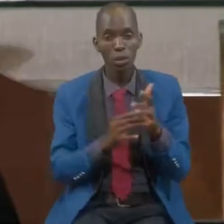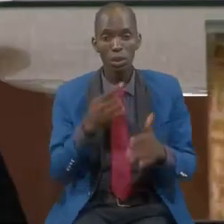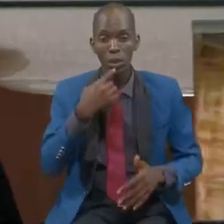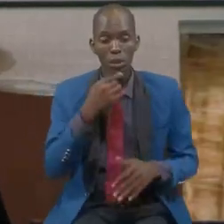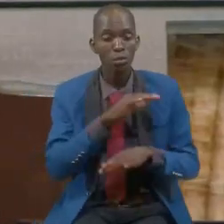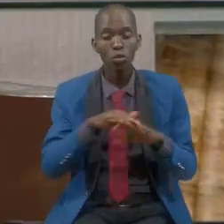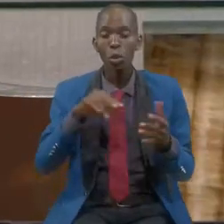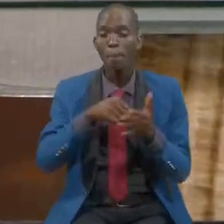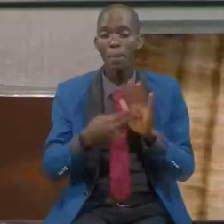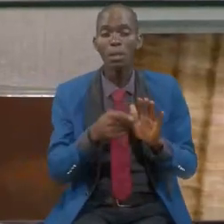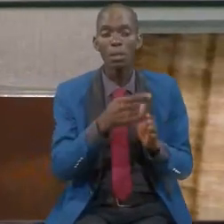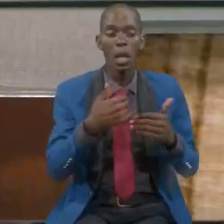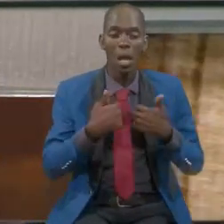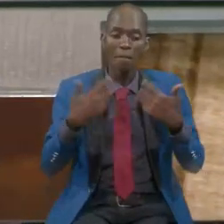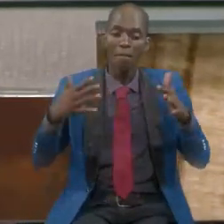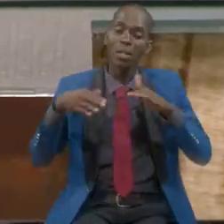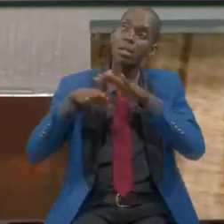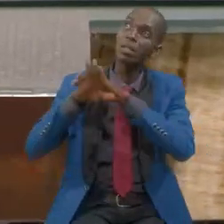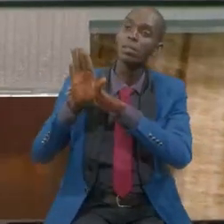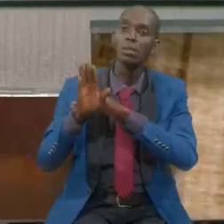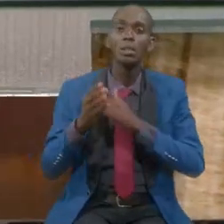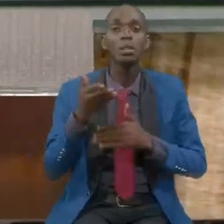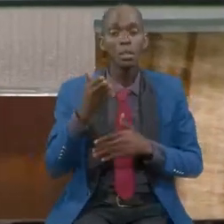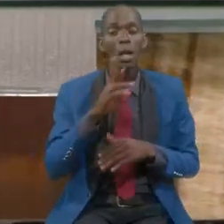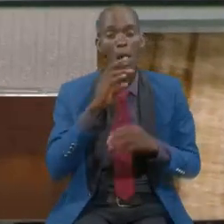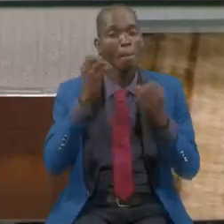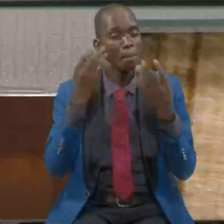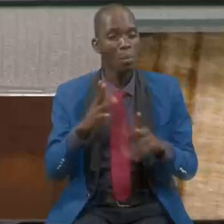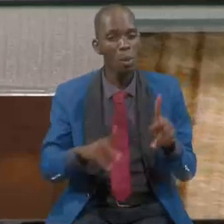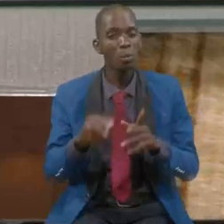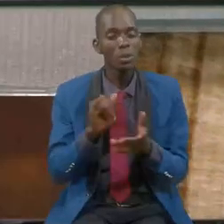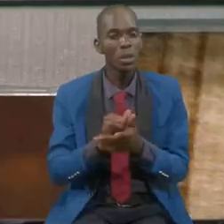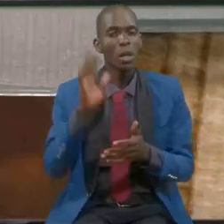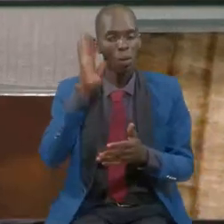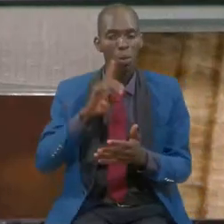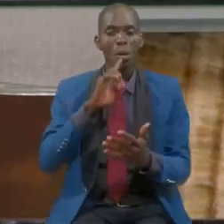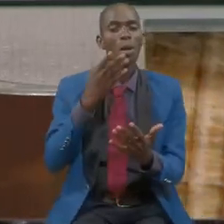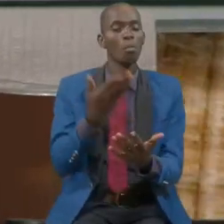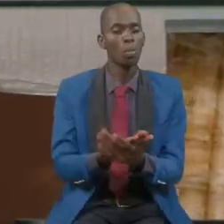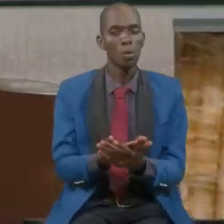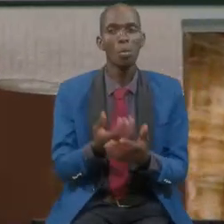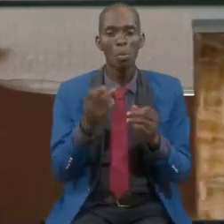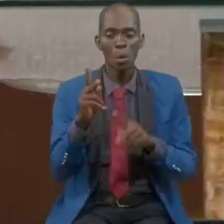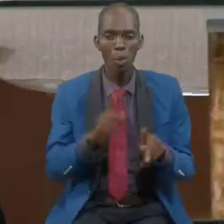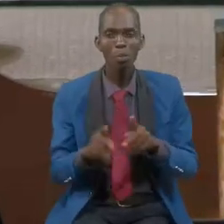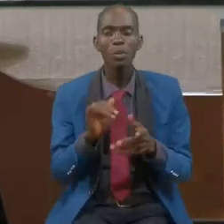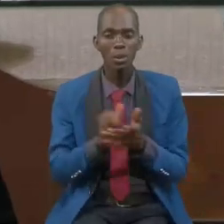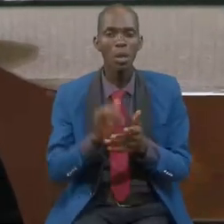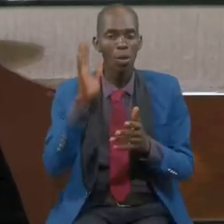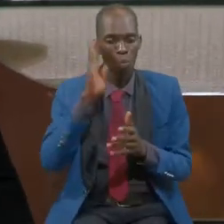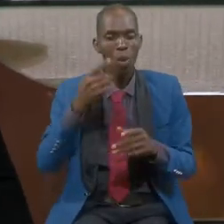dit, ne veut pas dire qu'il est entré. Il y a beaucoup de personnes qui vont affirmer, beaucoup de personnes qui